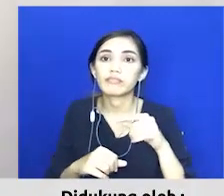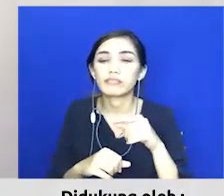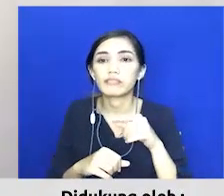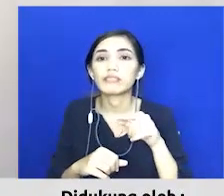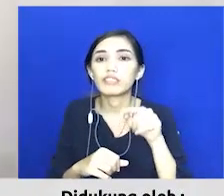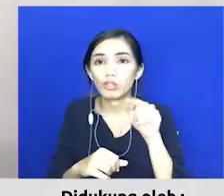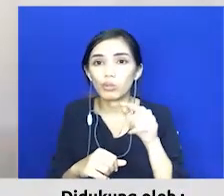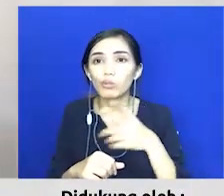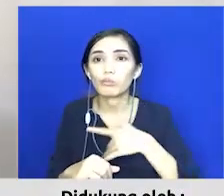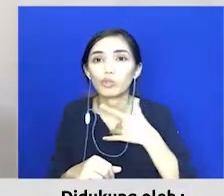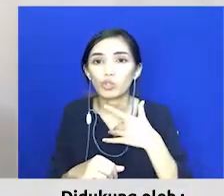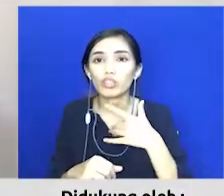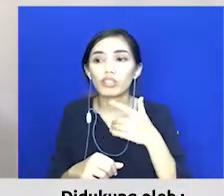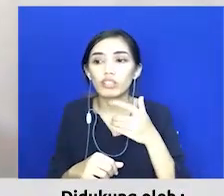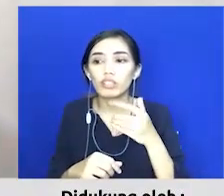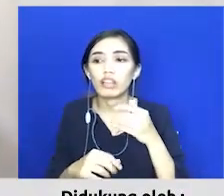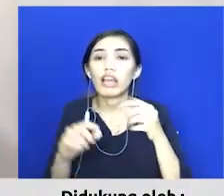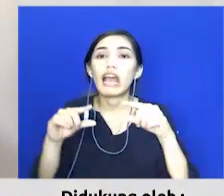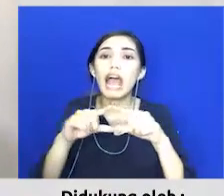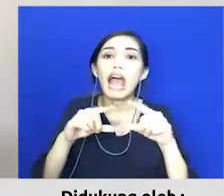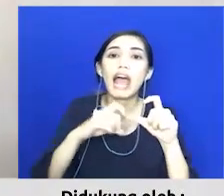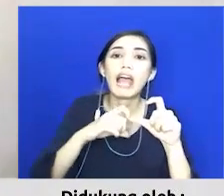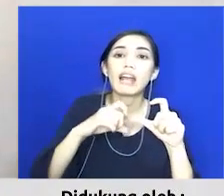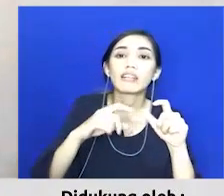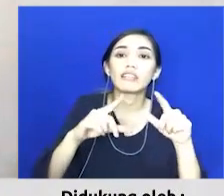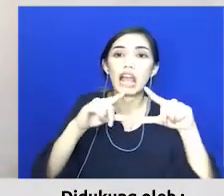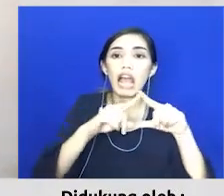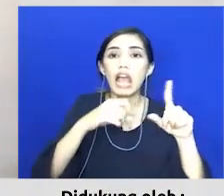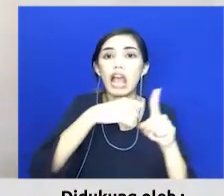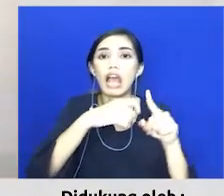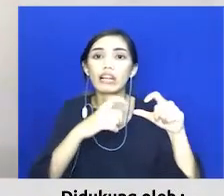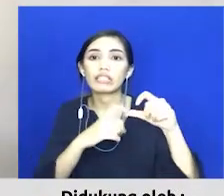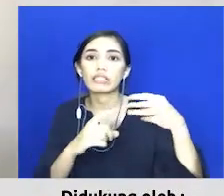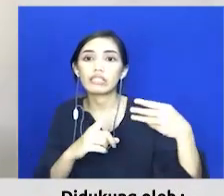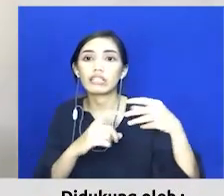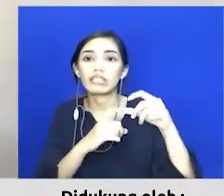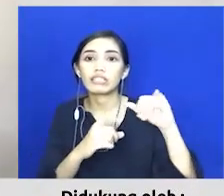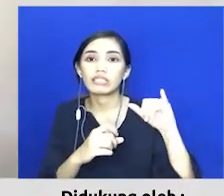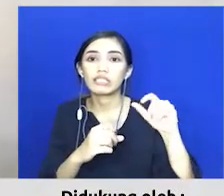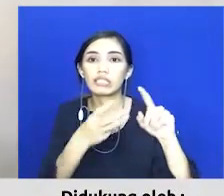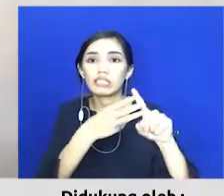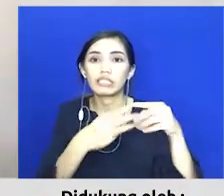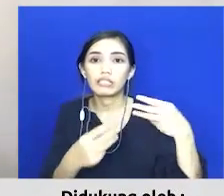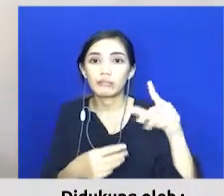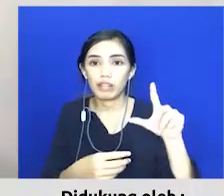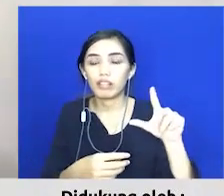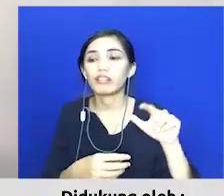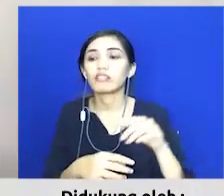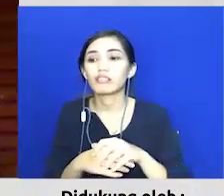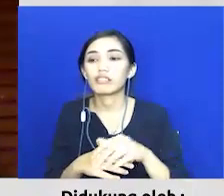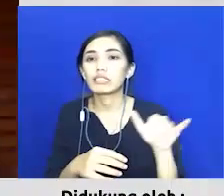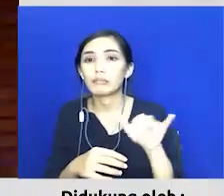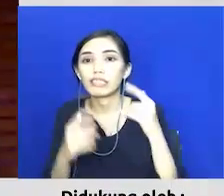tadi persis kayak kata Riri, menghibur jelas. Begitu kita keluar dari bioskop, aku yakin tuh ada yang kita bisa bawa pulang